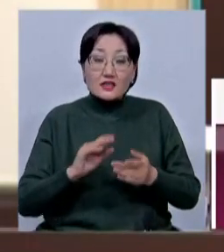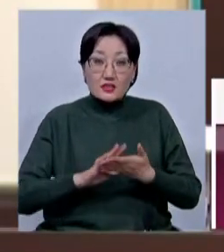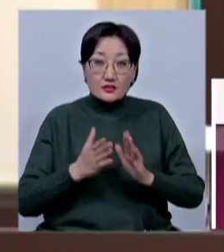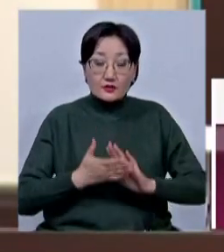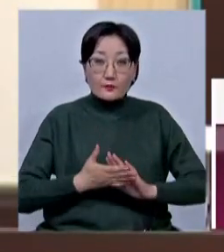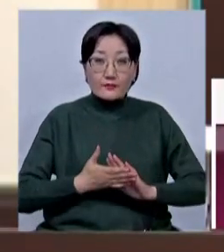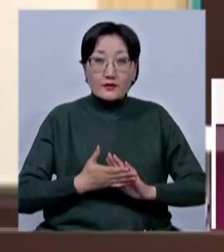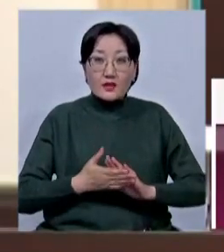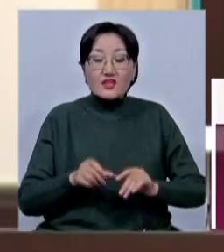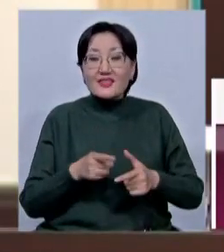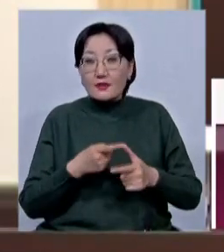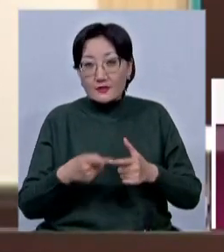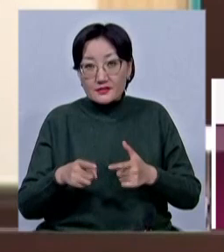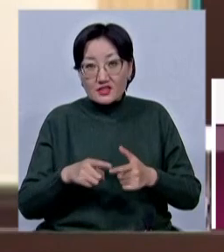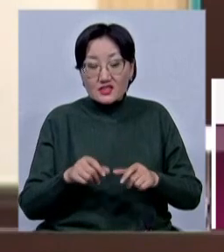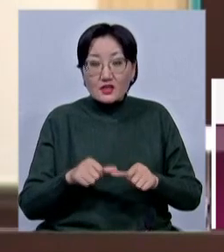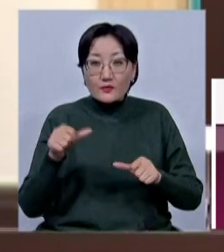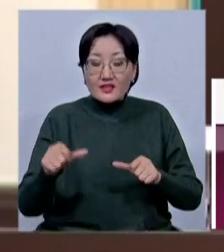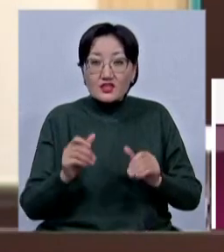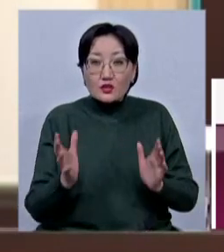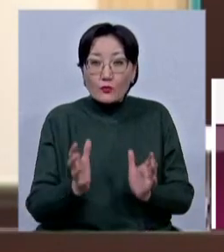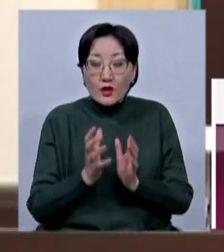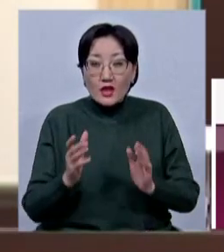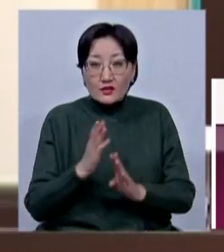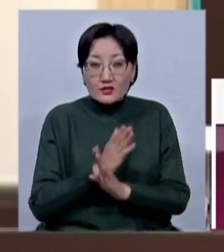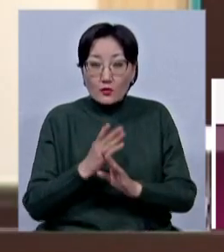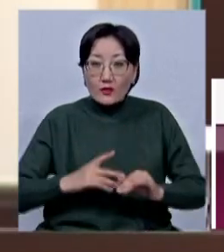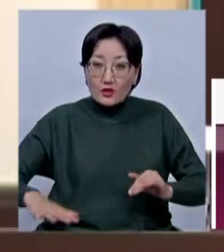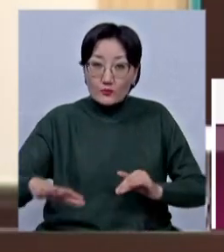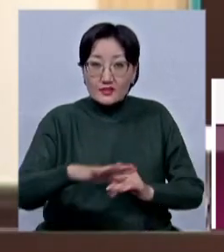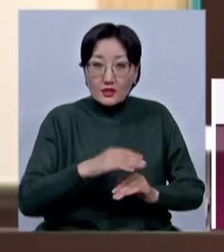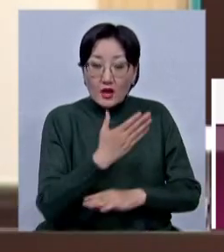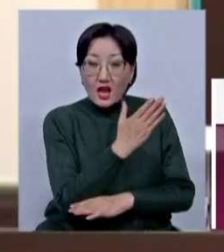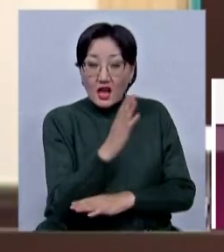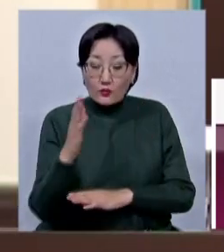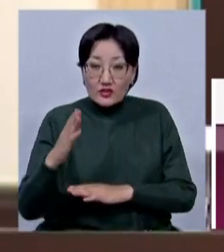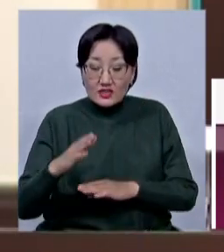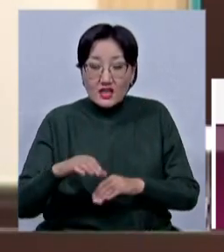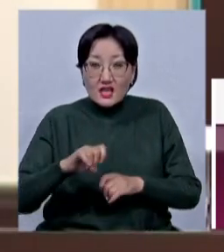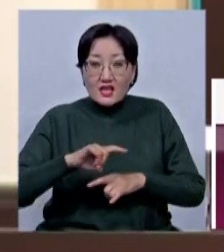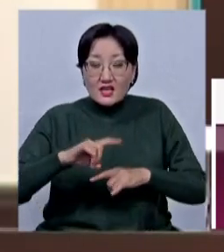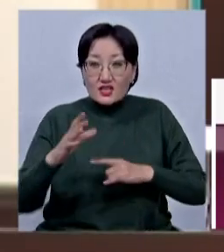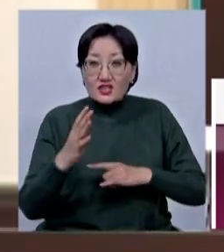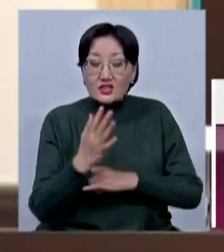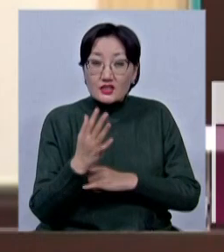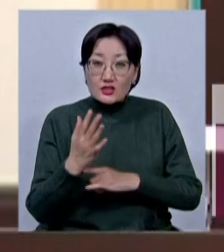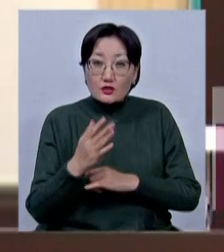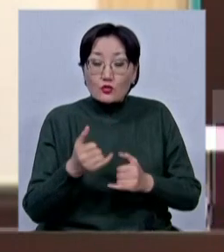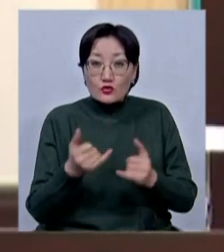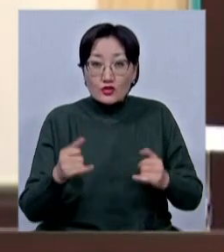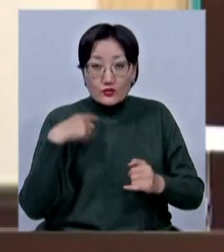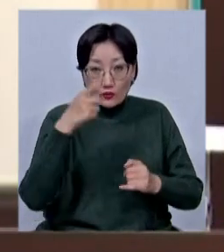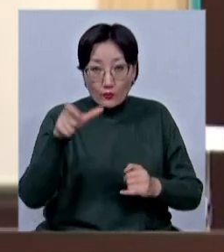жағдайда немесе ерекше қорғалатын табиғи аумақтардағы ағаштарды кескені үшін жеке